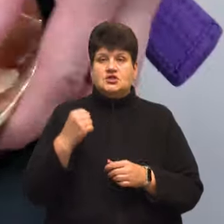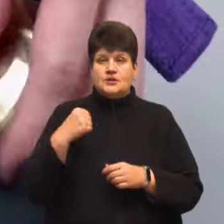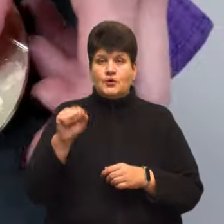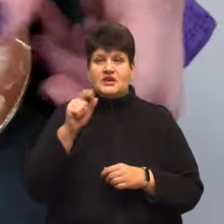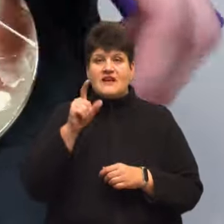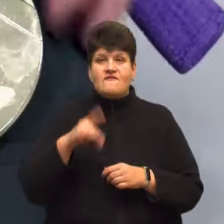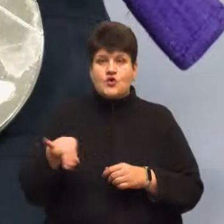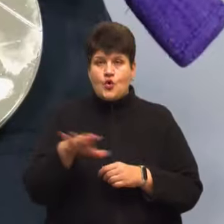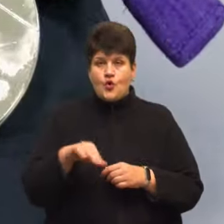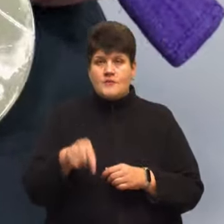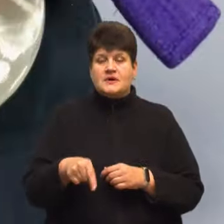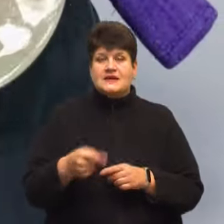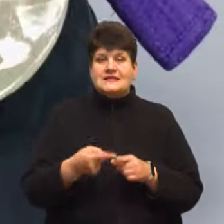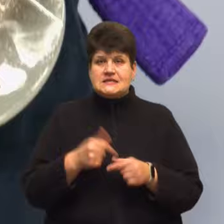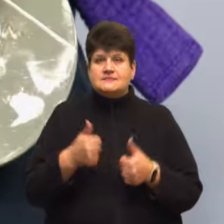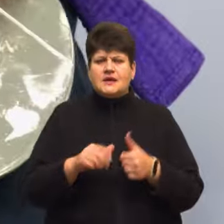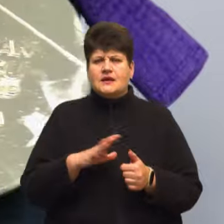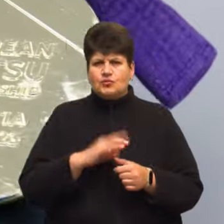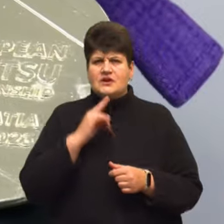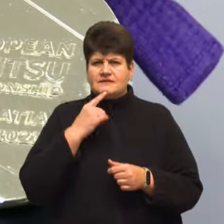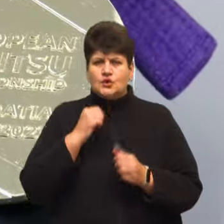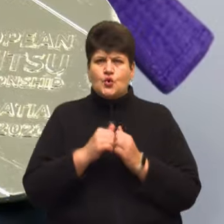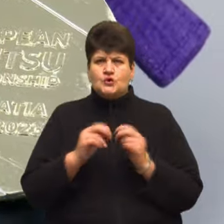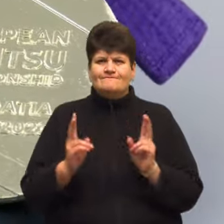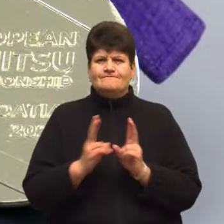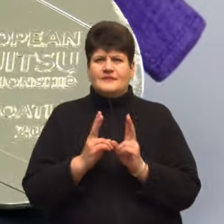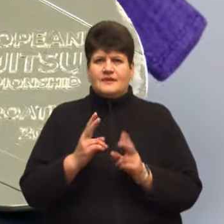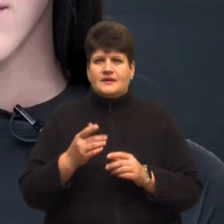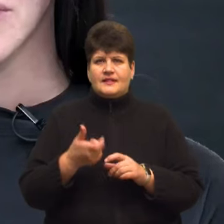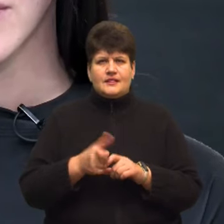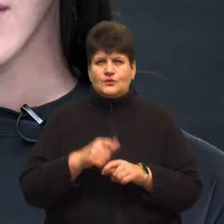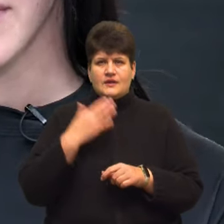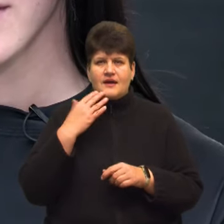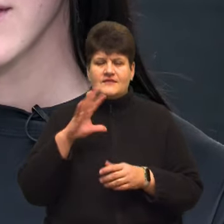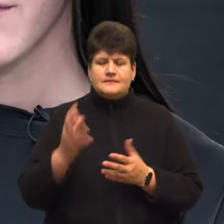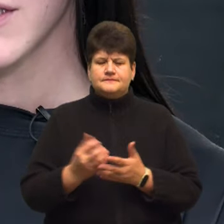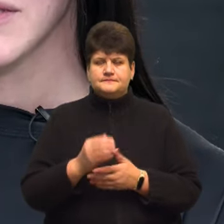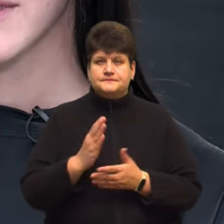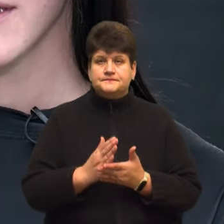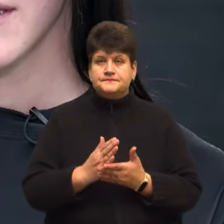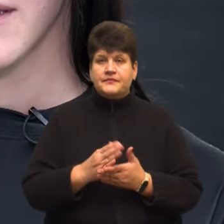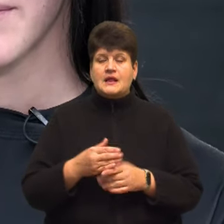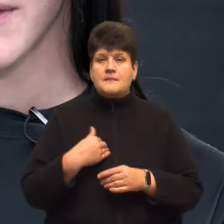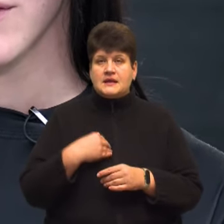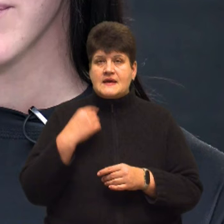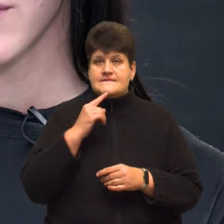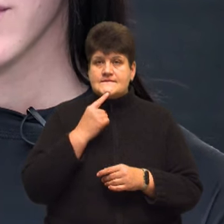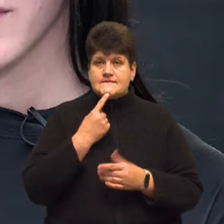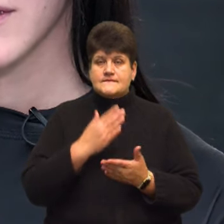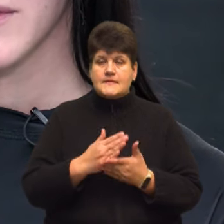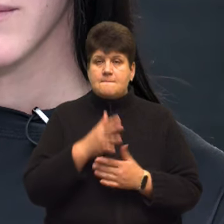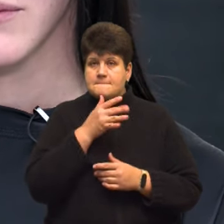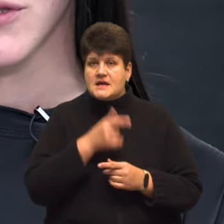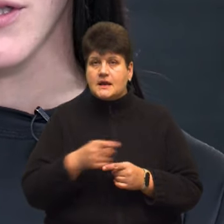самі змагання звісно були важкі кожна су ка давалась не дуже легко але все вийшло особисто для мене найважчим це є період